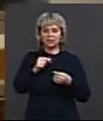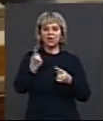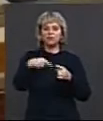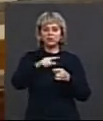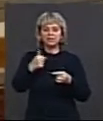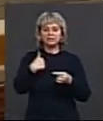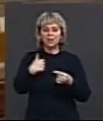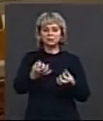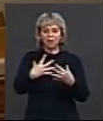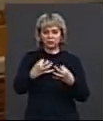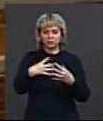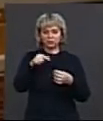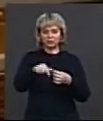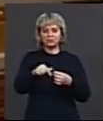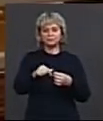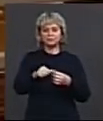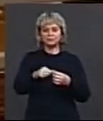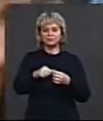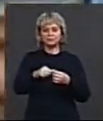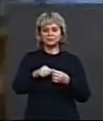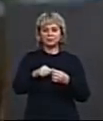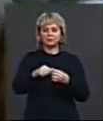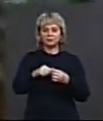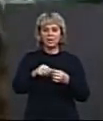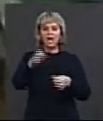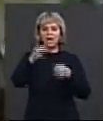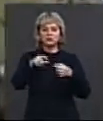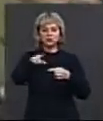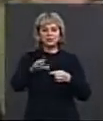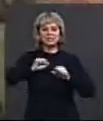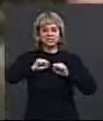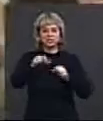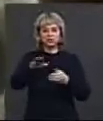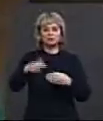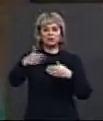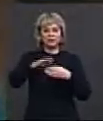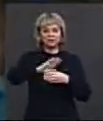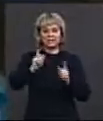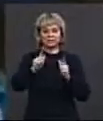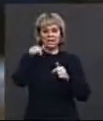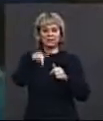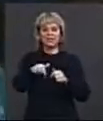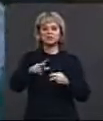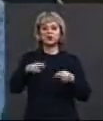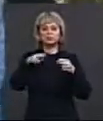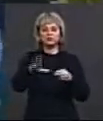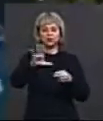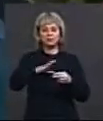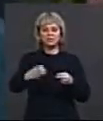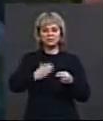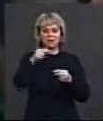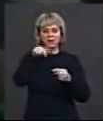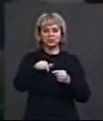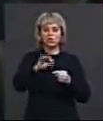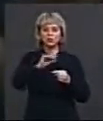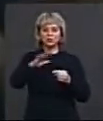Вот этот, вы обоснуйте, пожалуйста. Осужденные и их защита с приговором не согласны, но преступление было страшным.